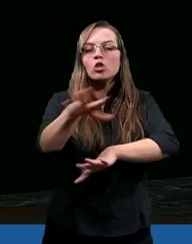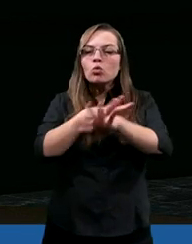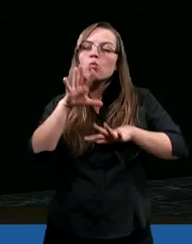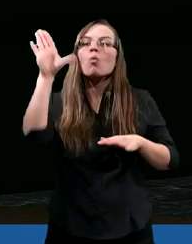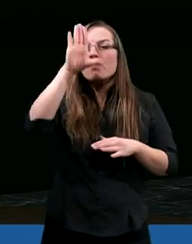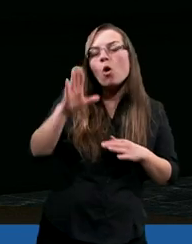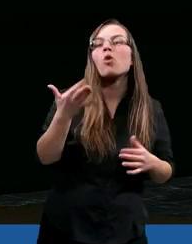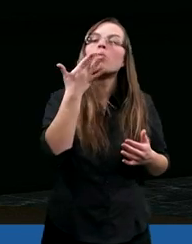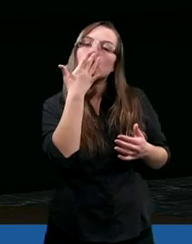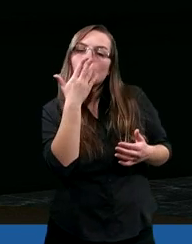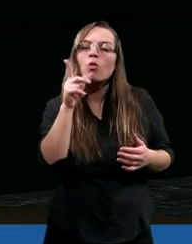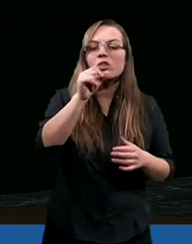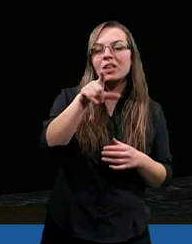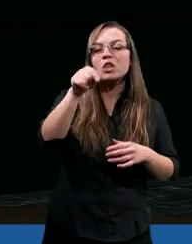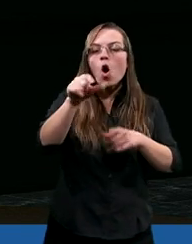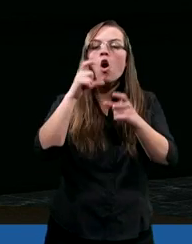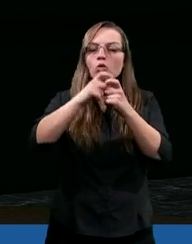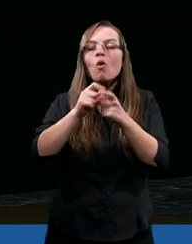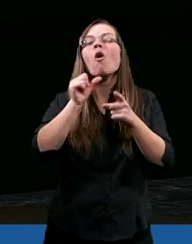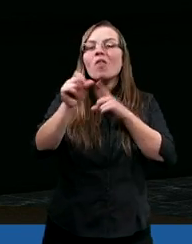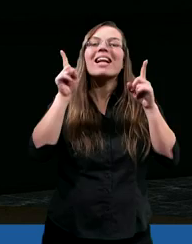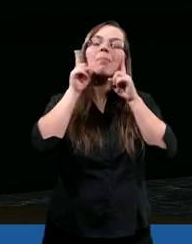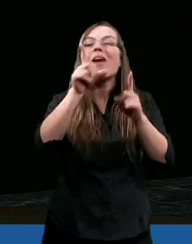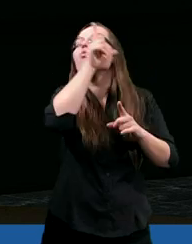Boże nawet mówi, że to Słowo jest prawdą.